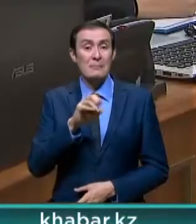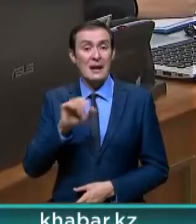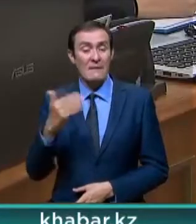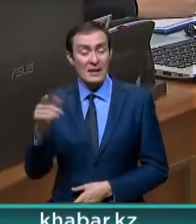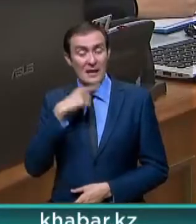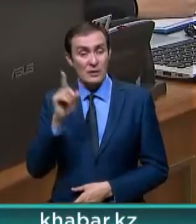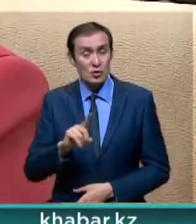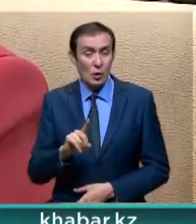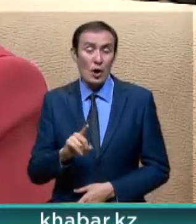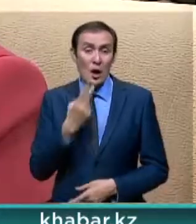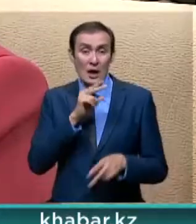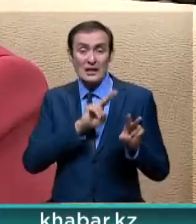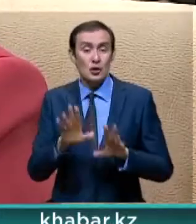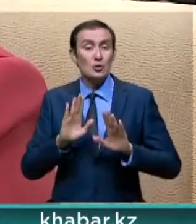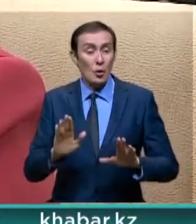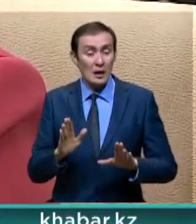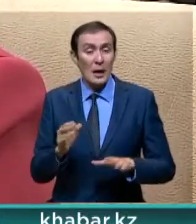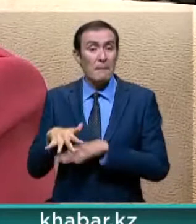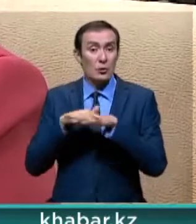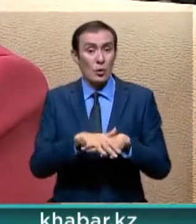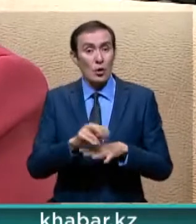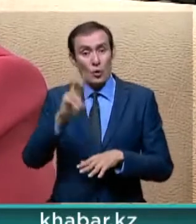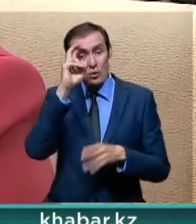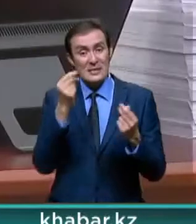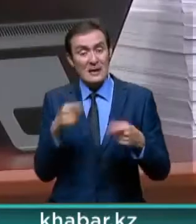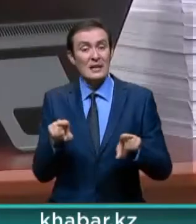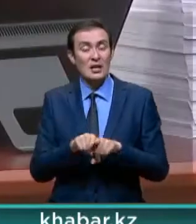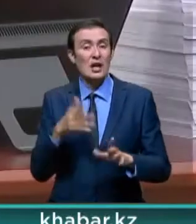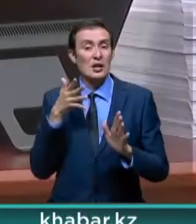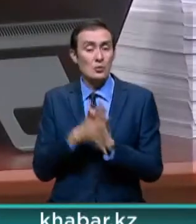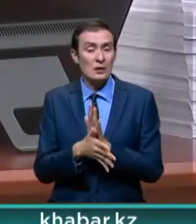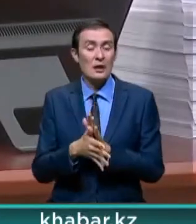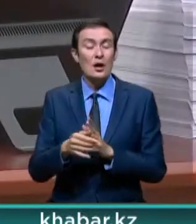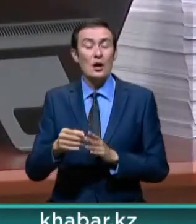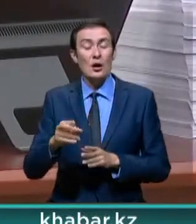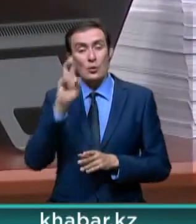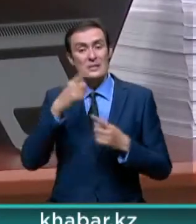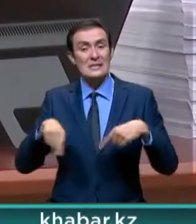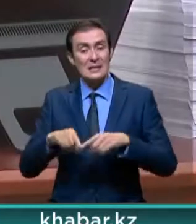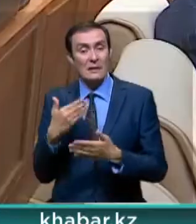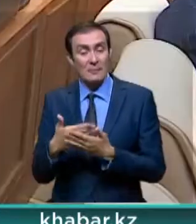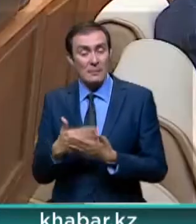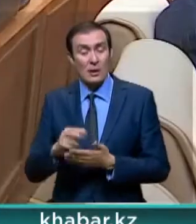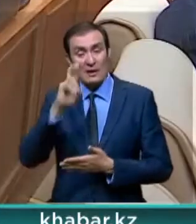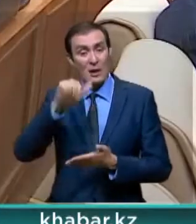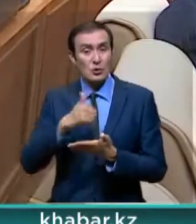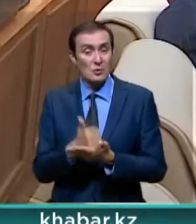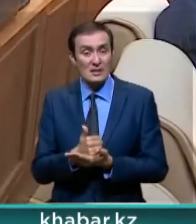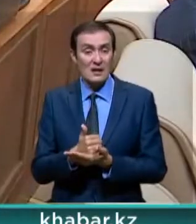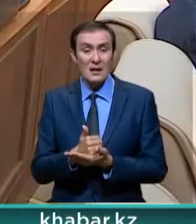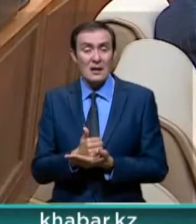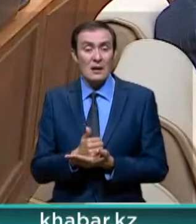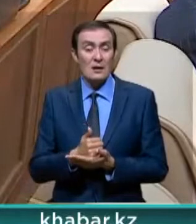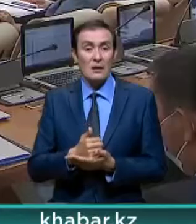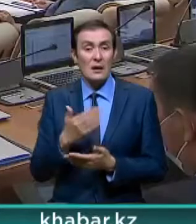Она же уверена, контролировать нужно не только поток госсредств, но и те, что расходует квази-госсектор. Тем более, что глава государства не в